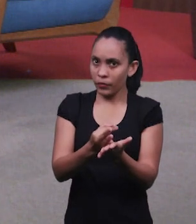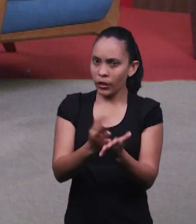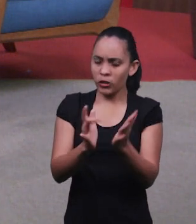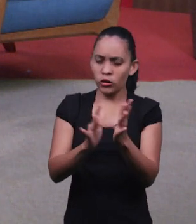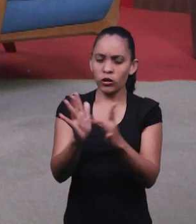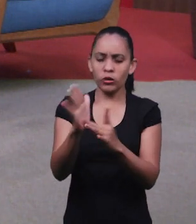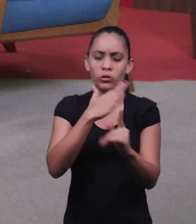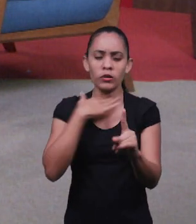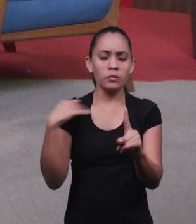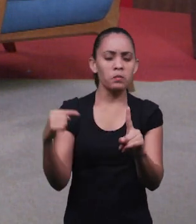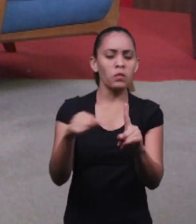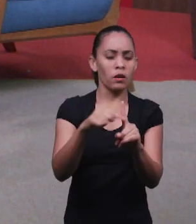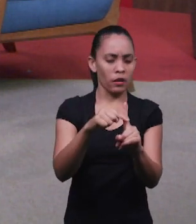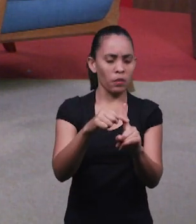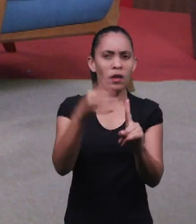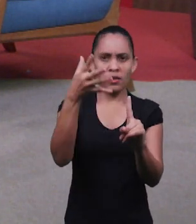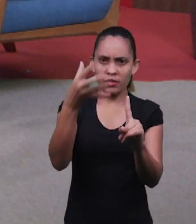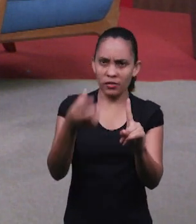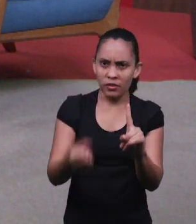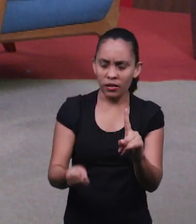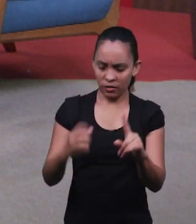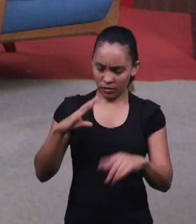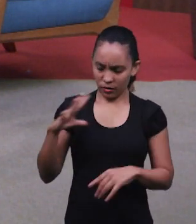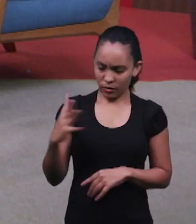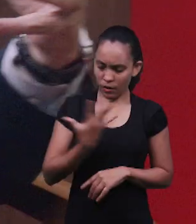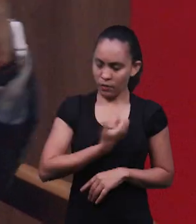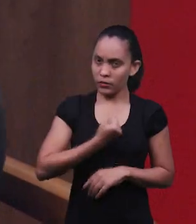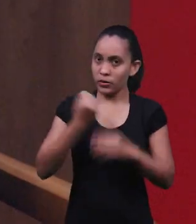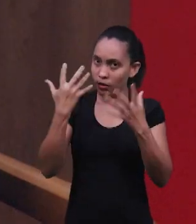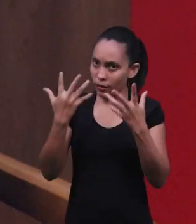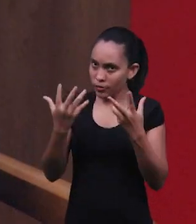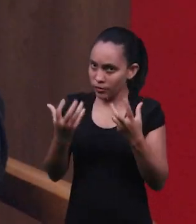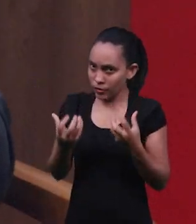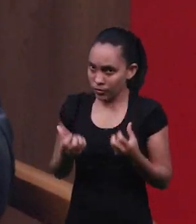sacrifice, reçoit le salut et